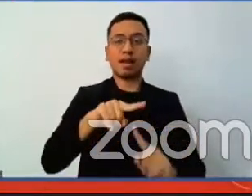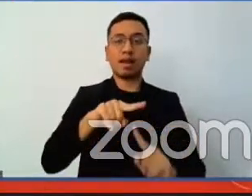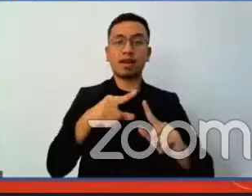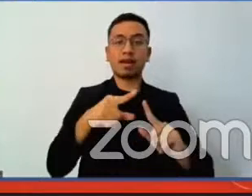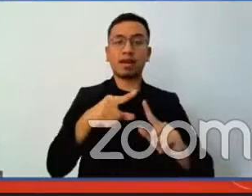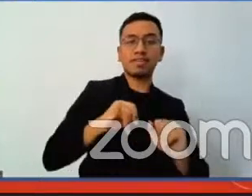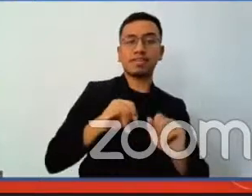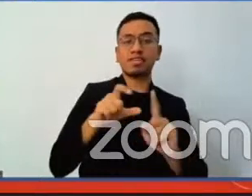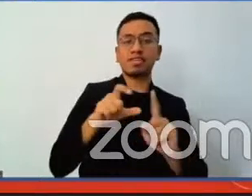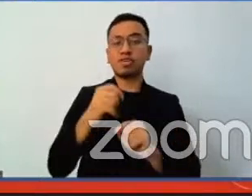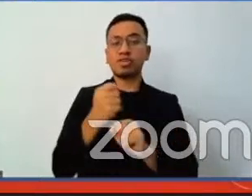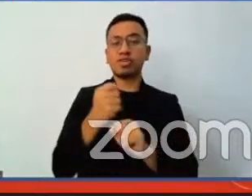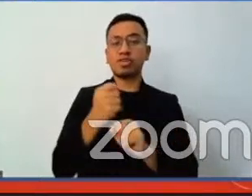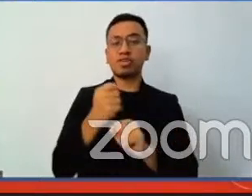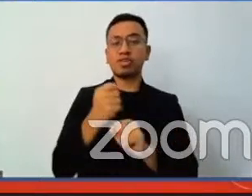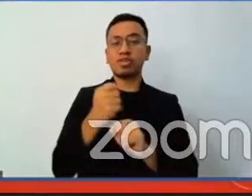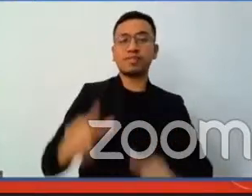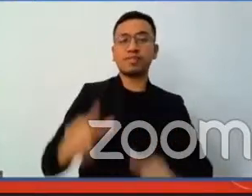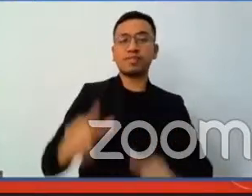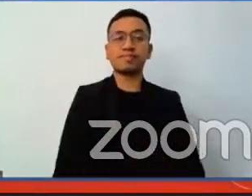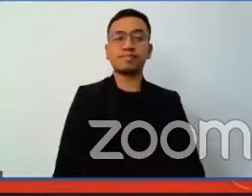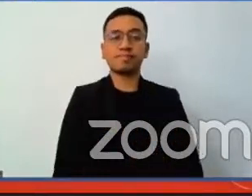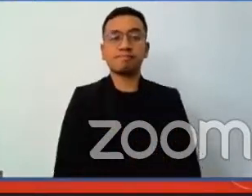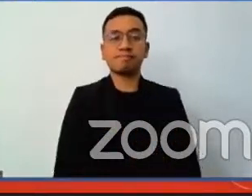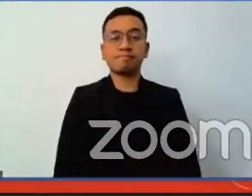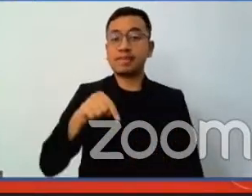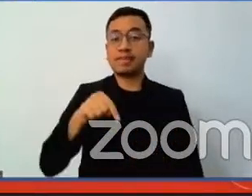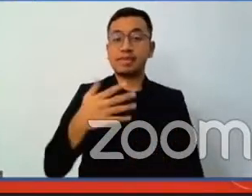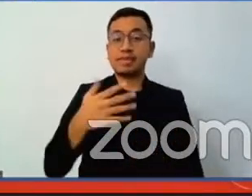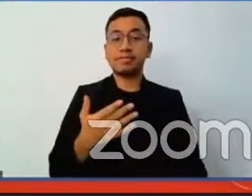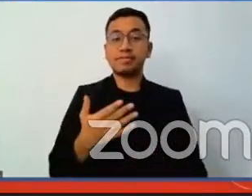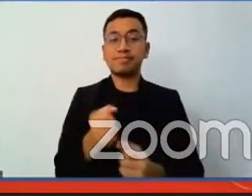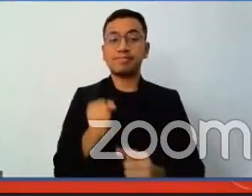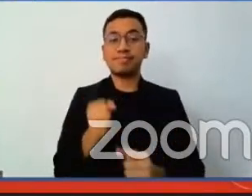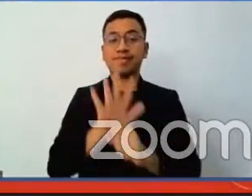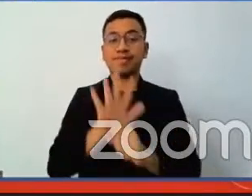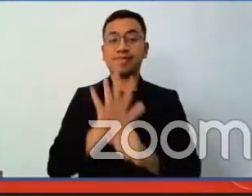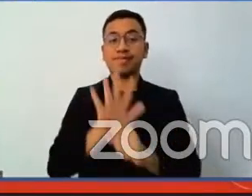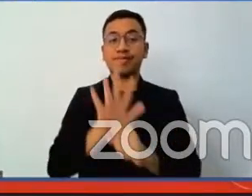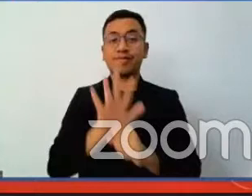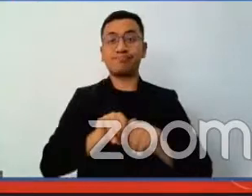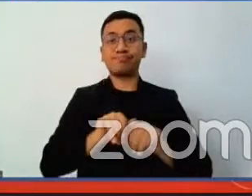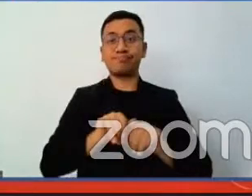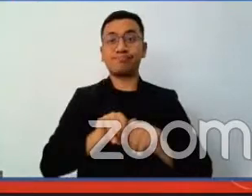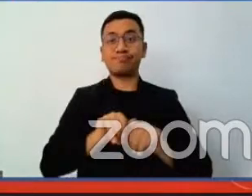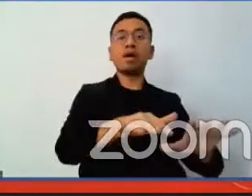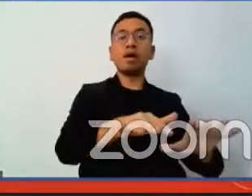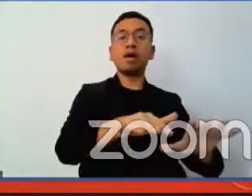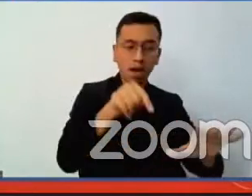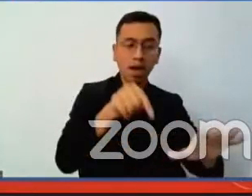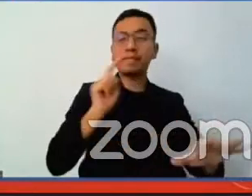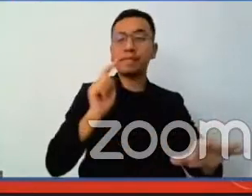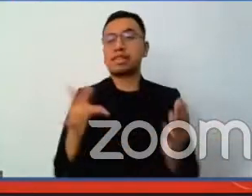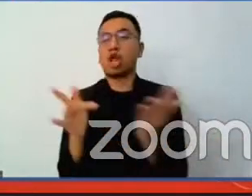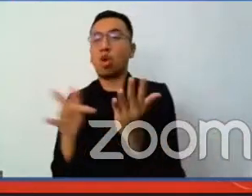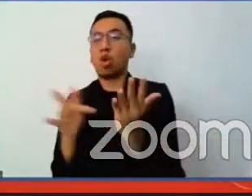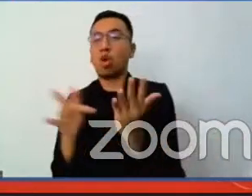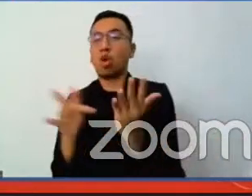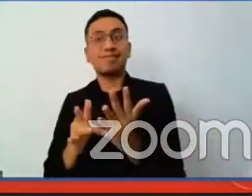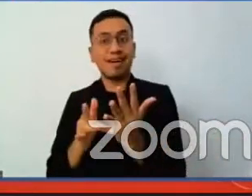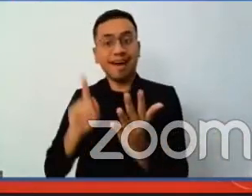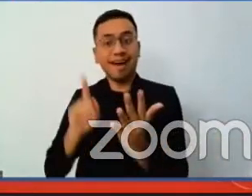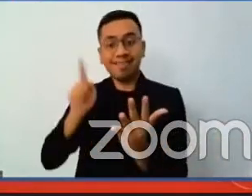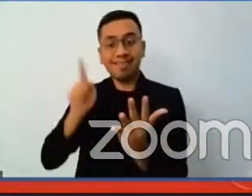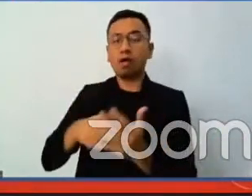Sebagaimana yang telah kita ketahui bersama, kehadiran pandemi dan pesatnya perkembangan teknologi telah mengubah cara kita beraktivitas dan bekerja.